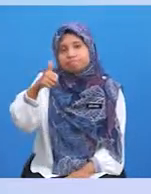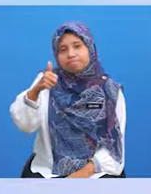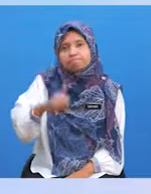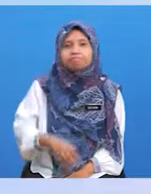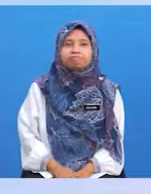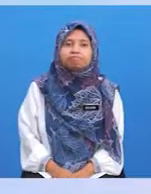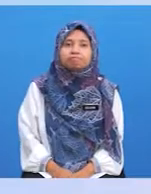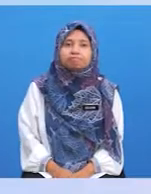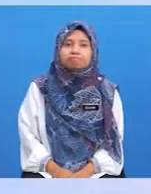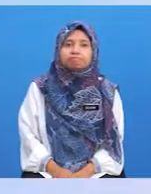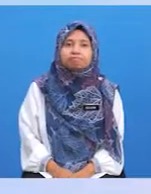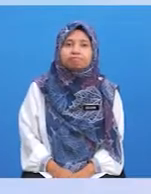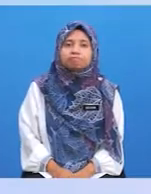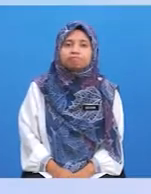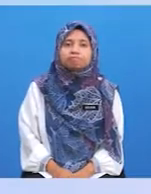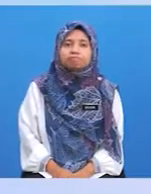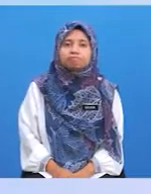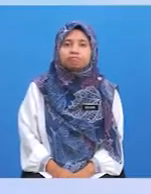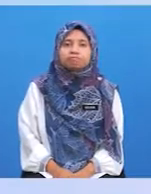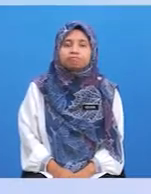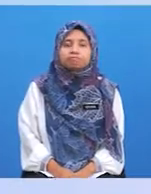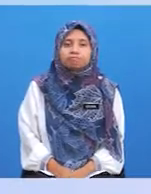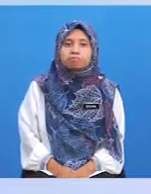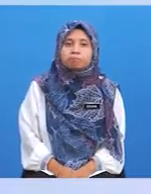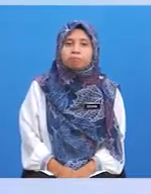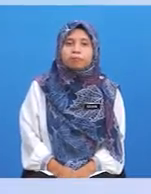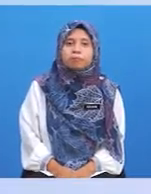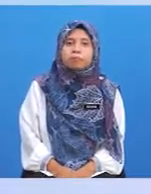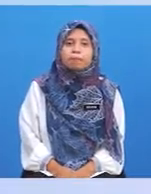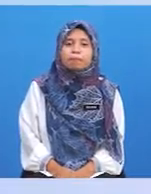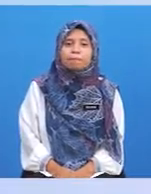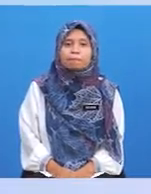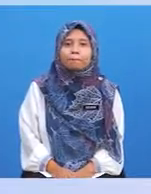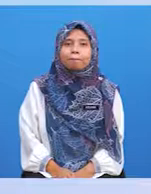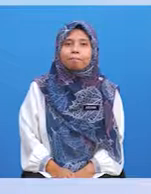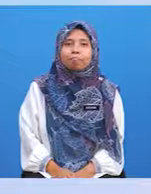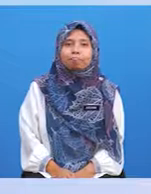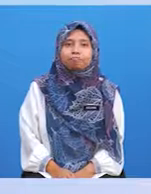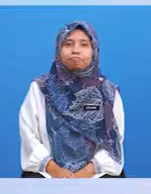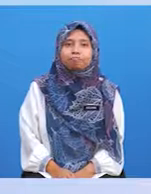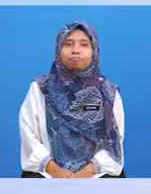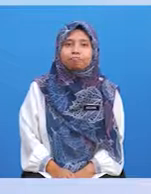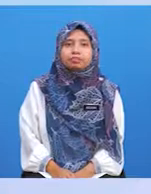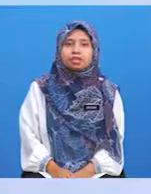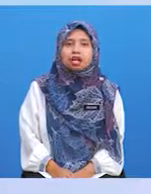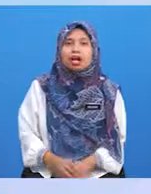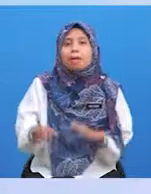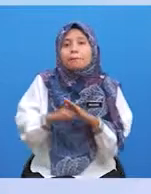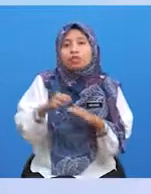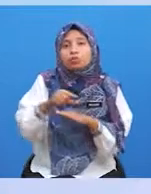Bagus, menyeronokkan. Dan kamu pula? Saya pilih peta aiting,